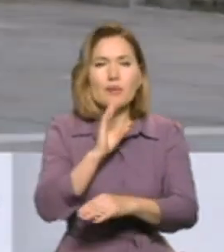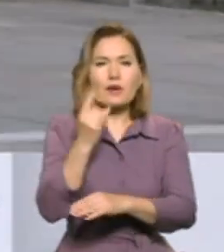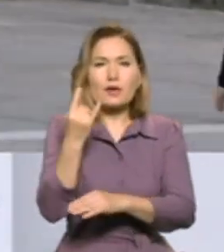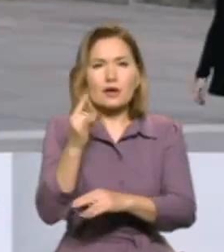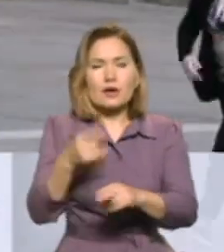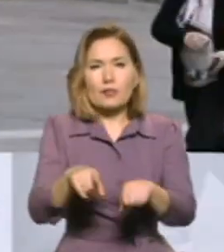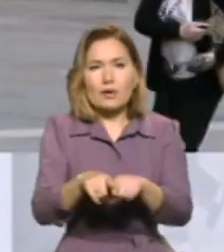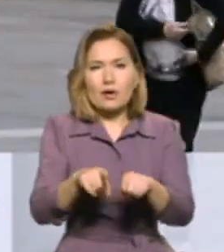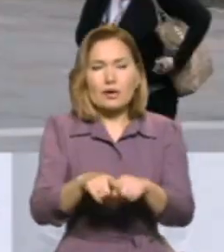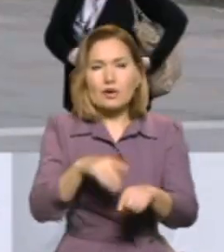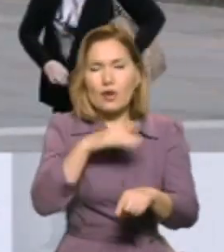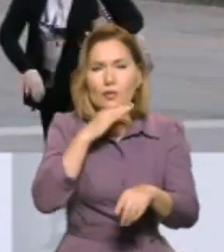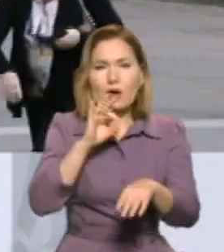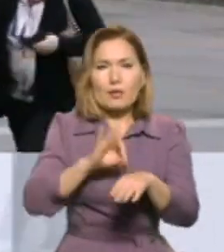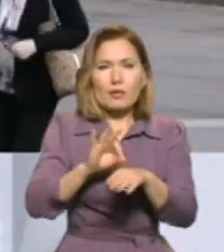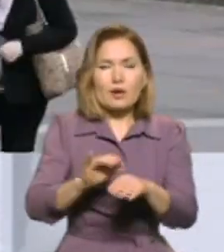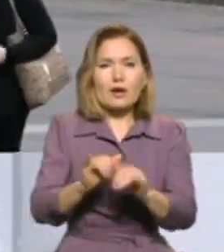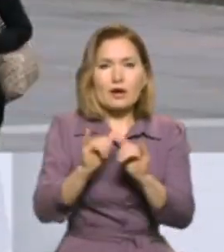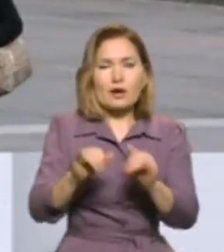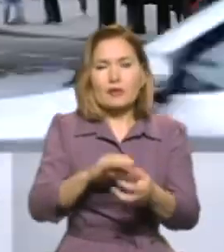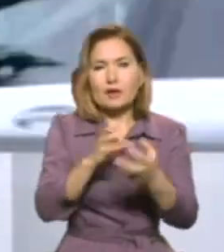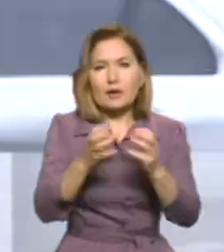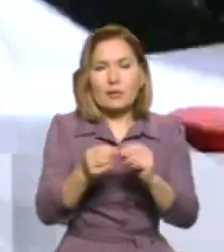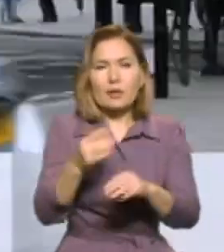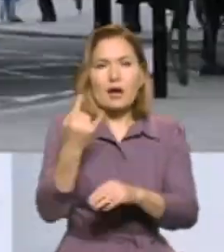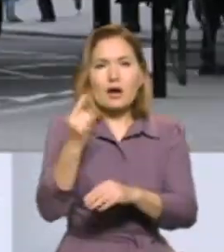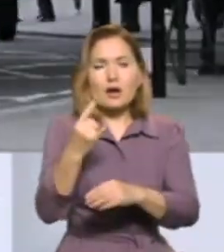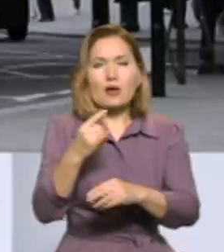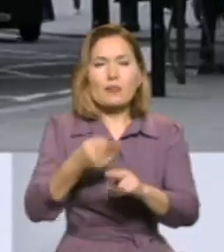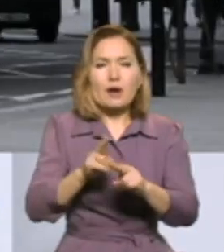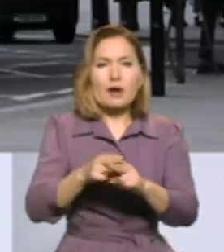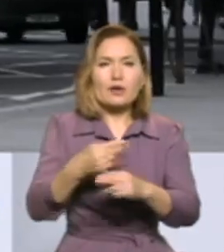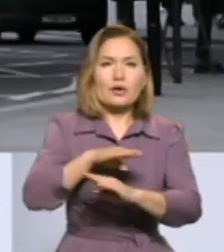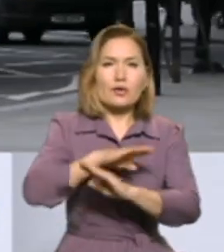мен жаны сыр бере бастаған. Нәтижесінде нәрестелер